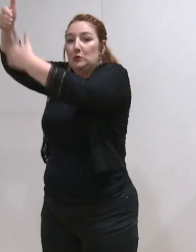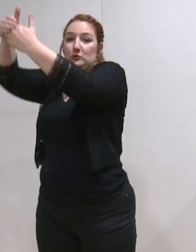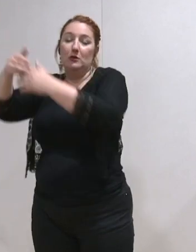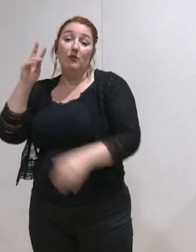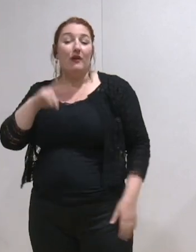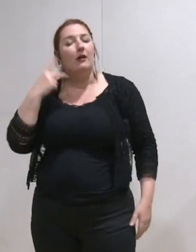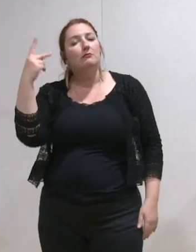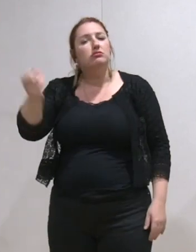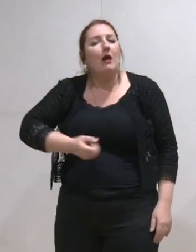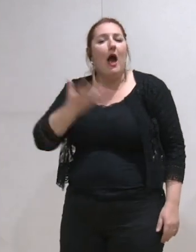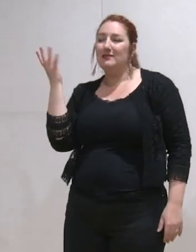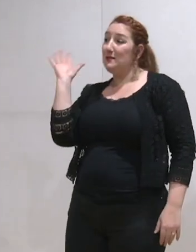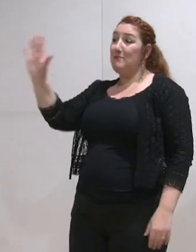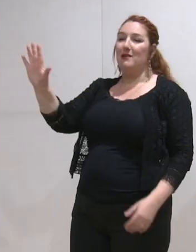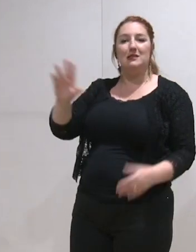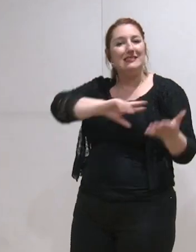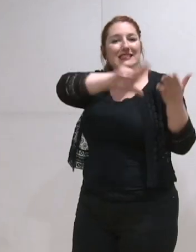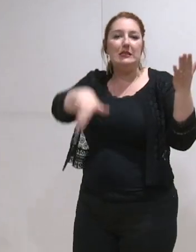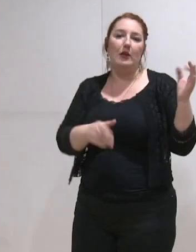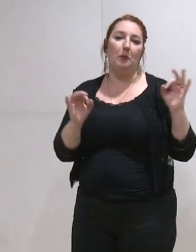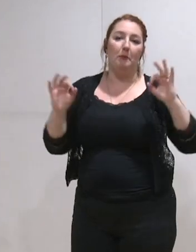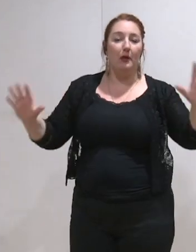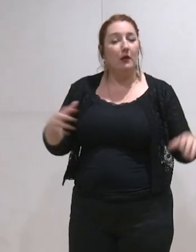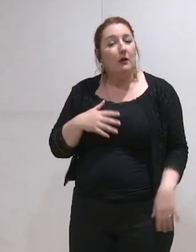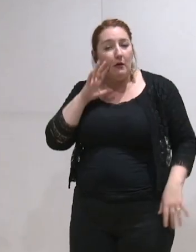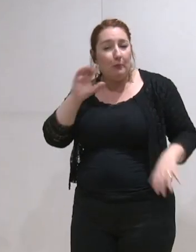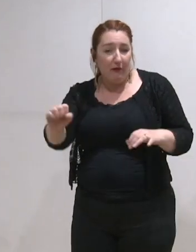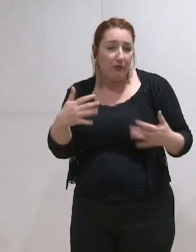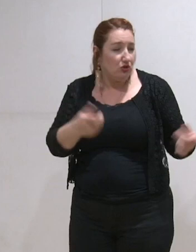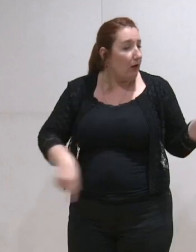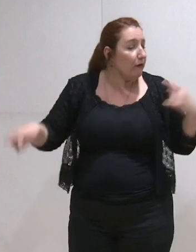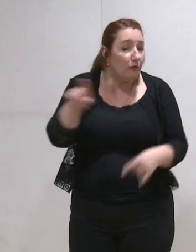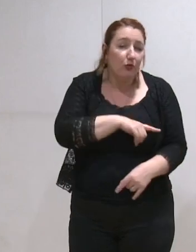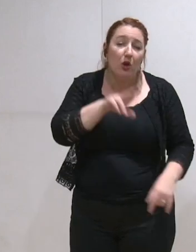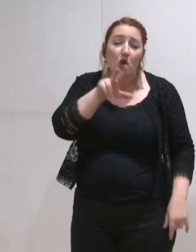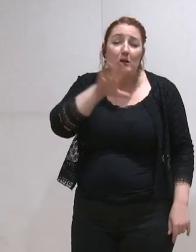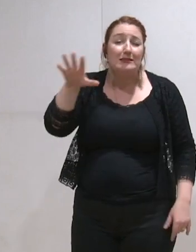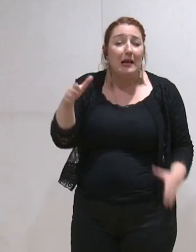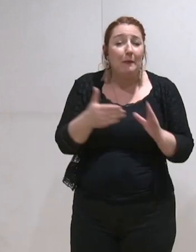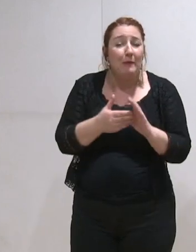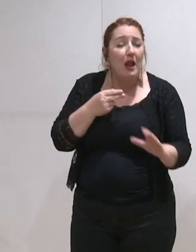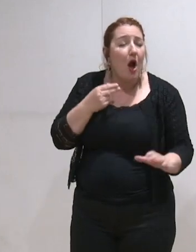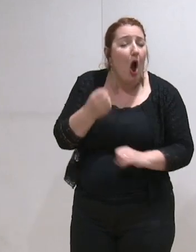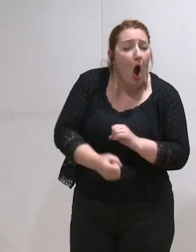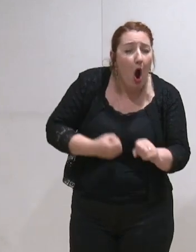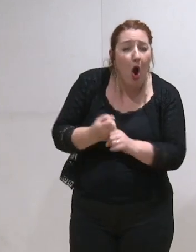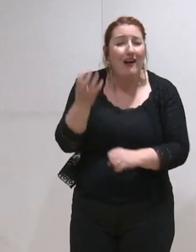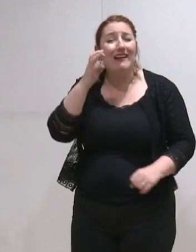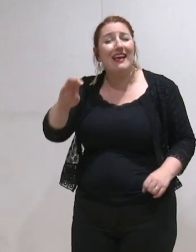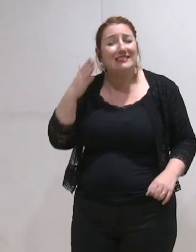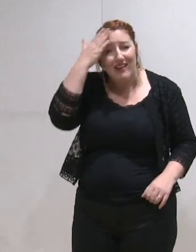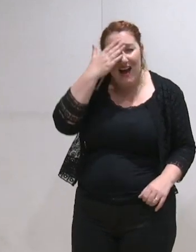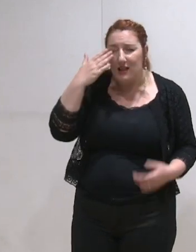je pense que vous avez tous vu de cette grotte chauvait ils ont 35000 ans 400 animaux représentés